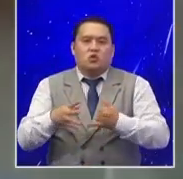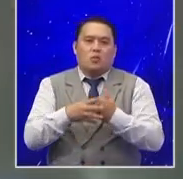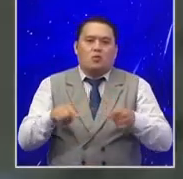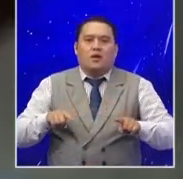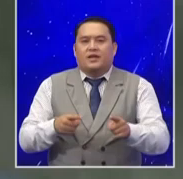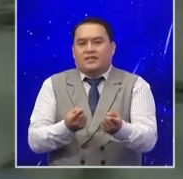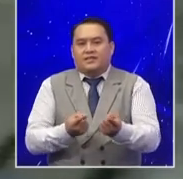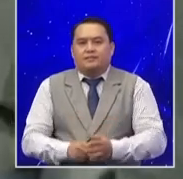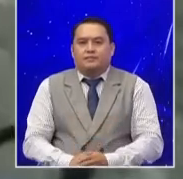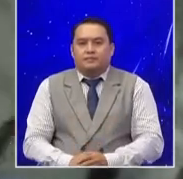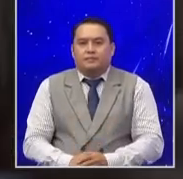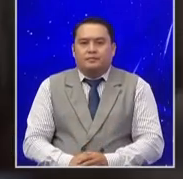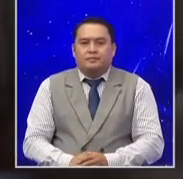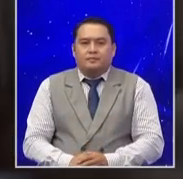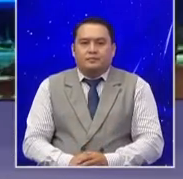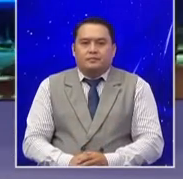арест.